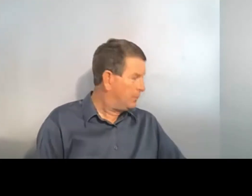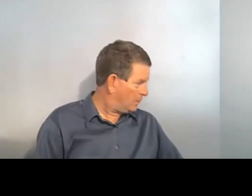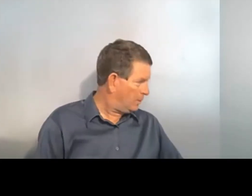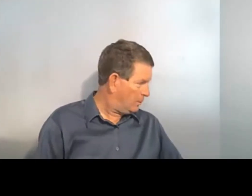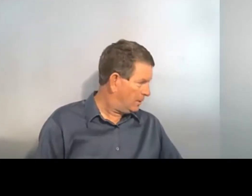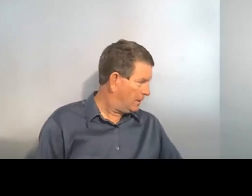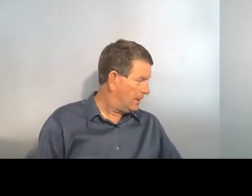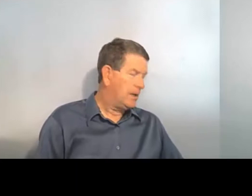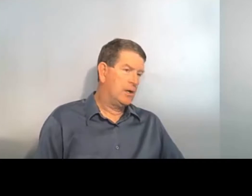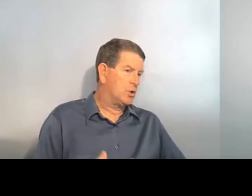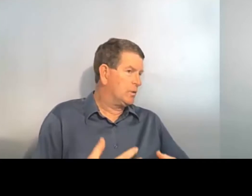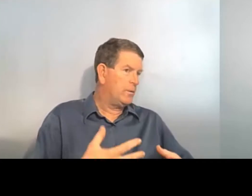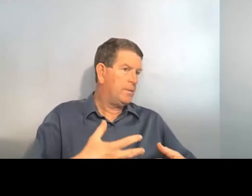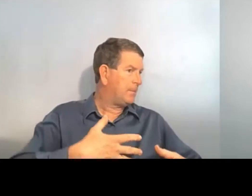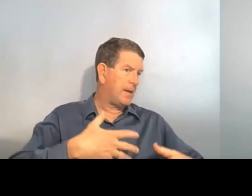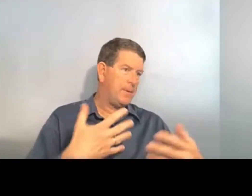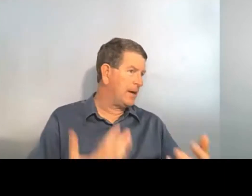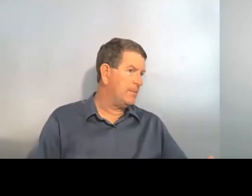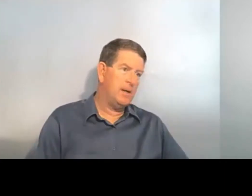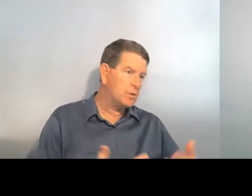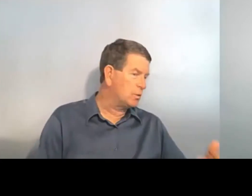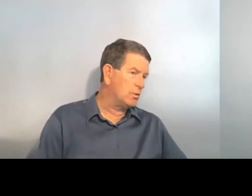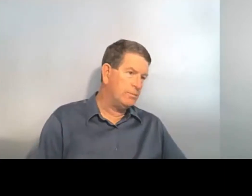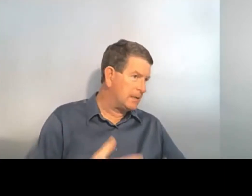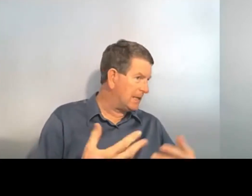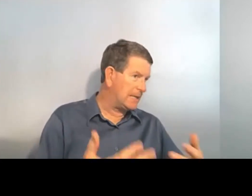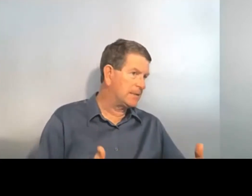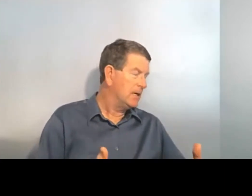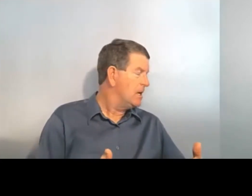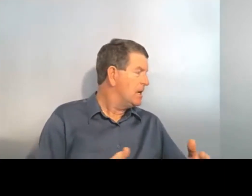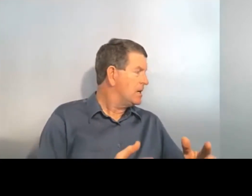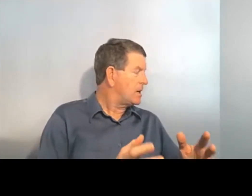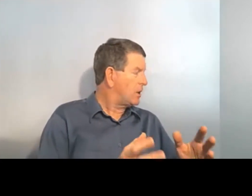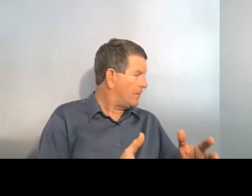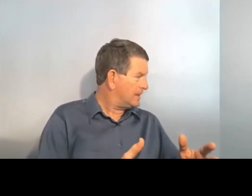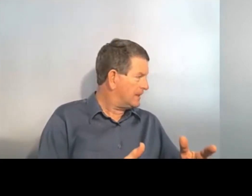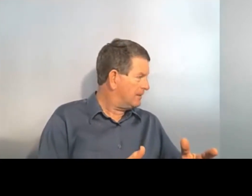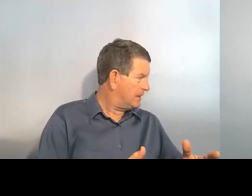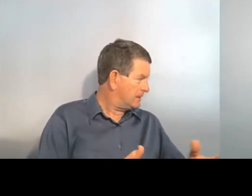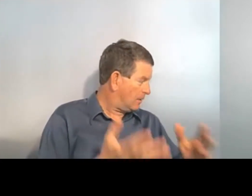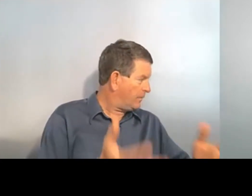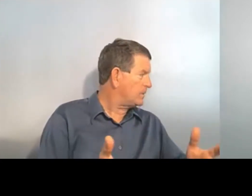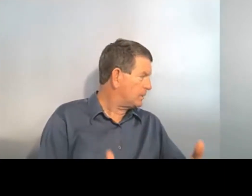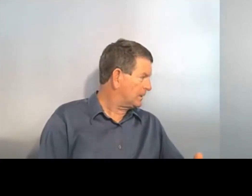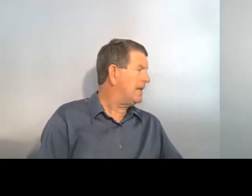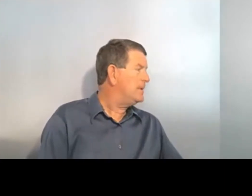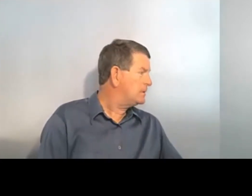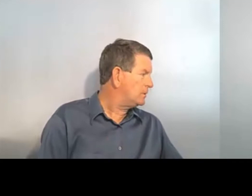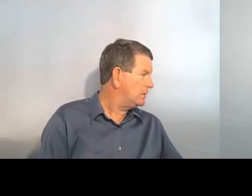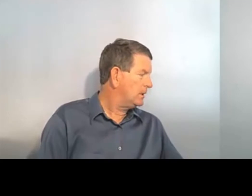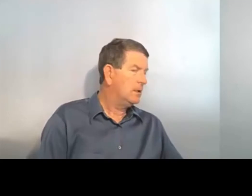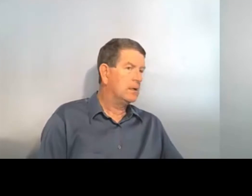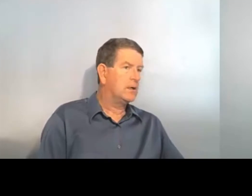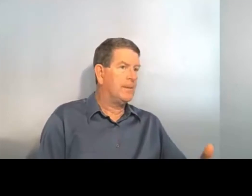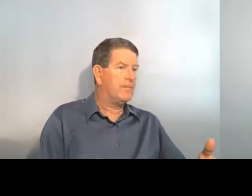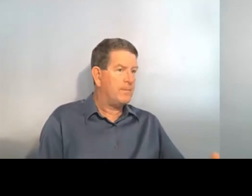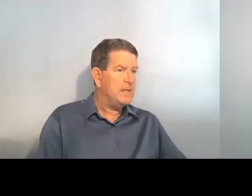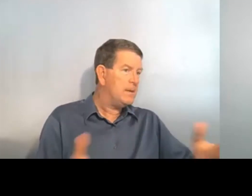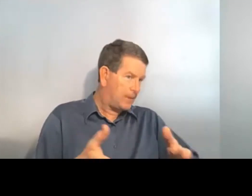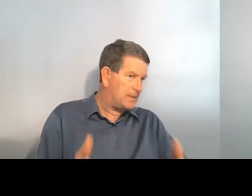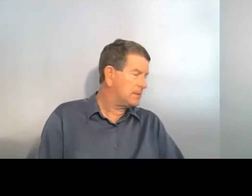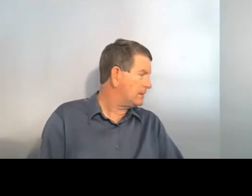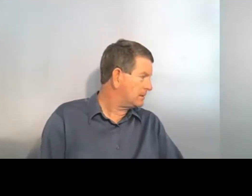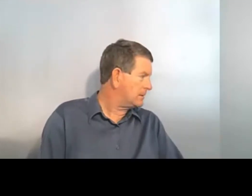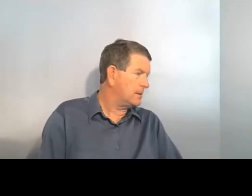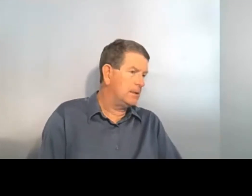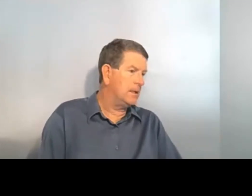mon bureau. Et je ne veux pas préparer mes leçons, mes classes, quand mes enfants sont à la maison, quand ma famille